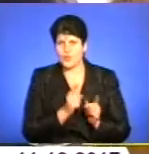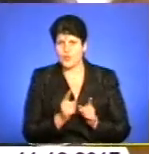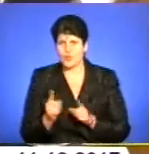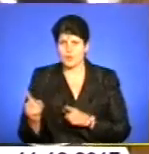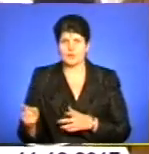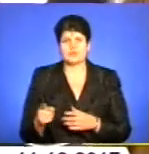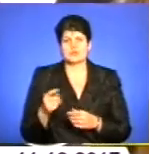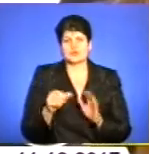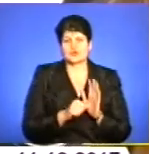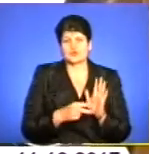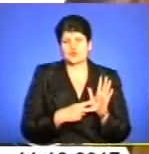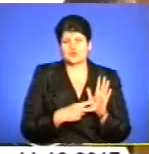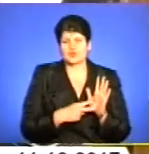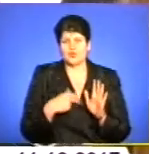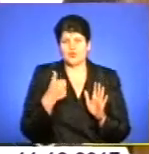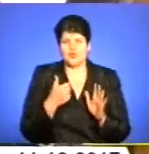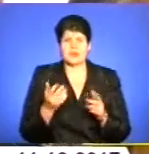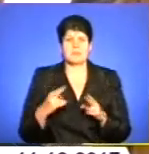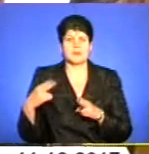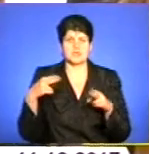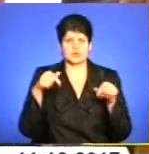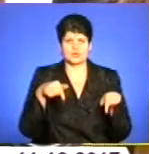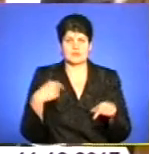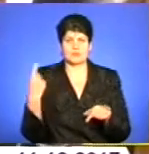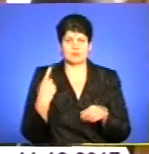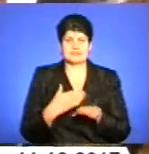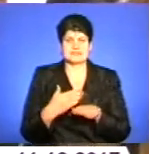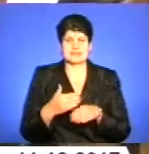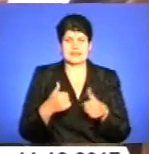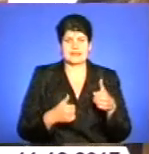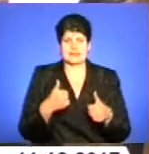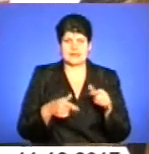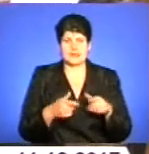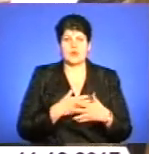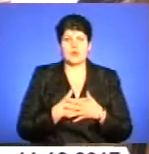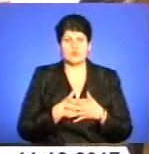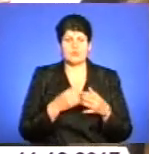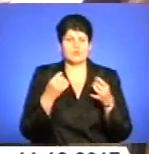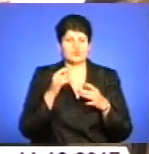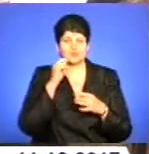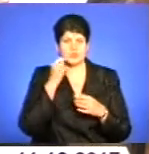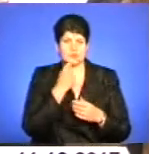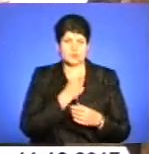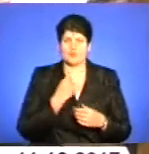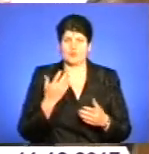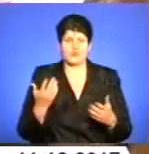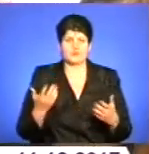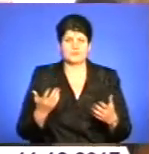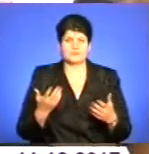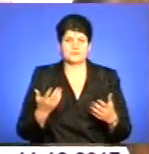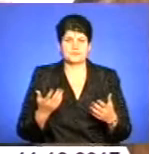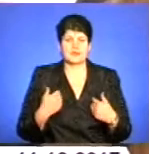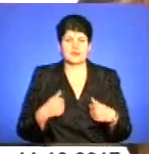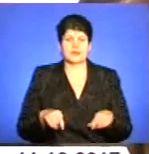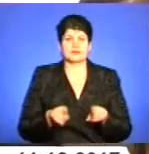класу 6-го чи 7-го я їжджу сюди на обласний етап. Я люблю просто українську мову. Є